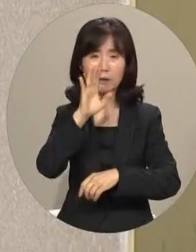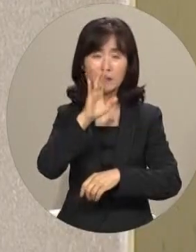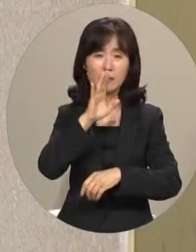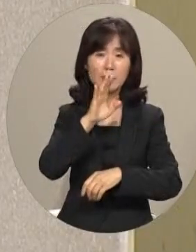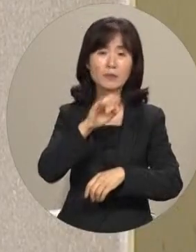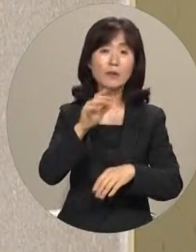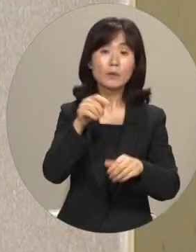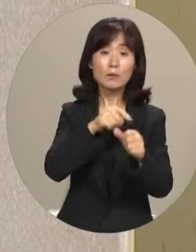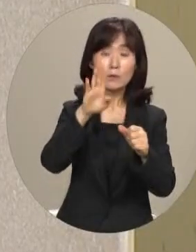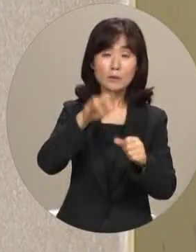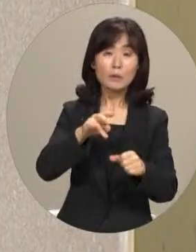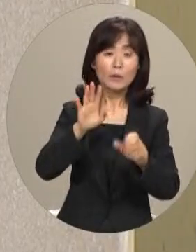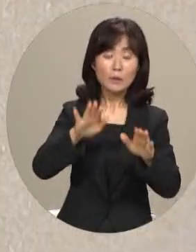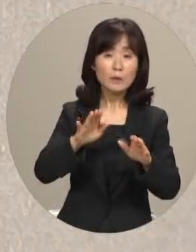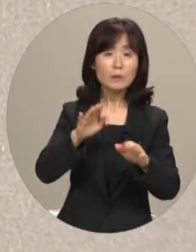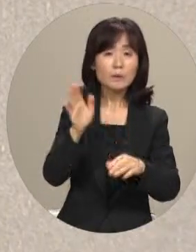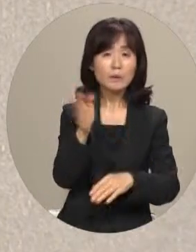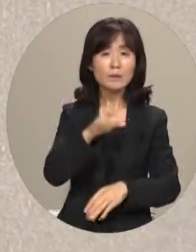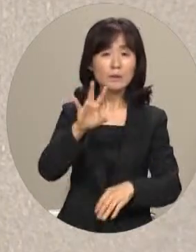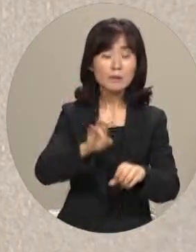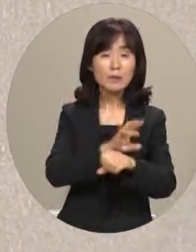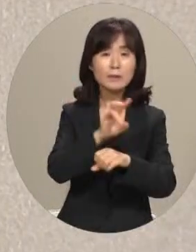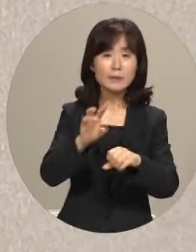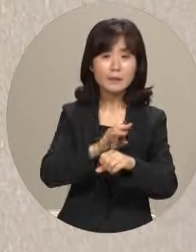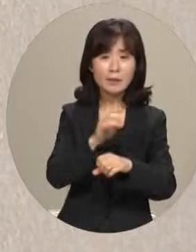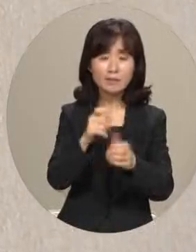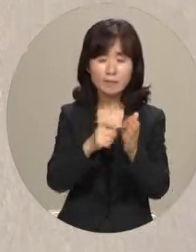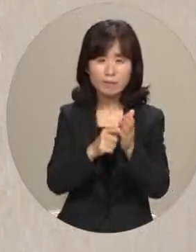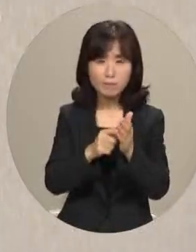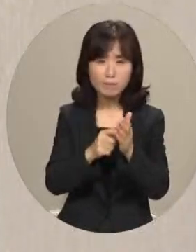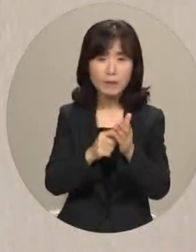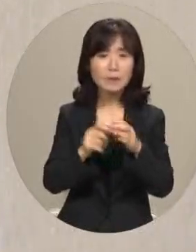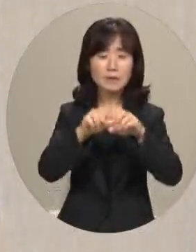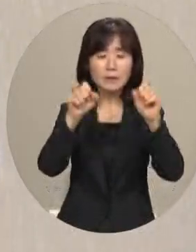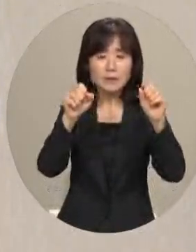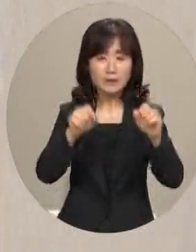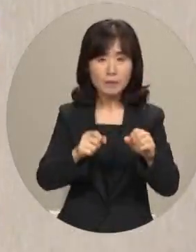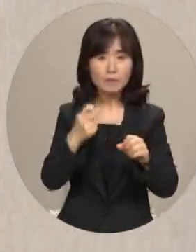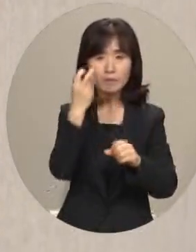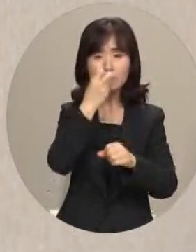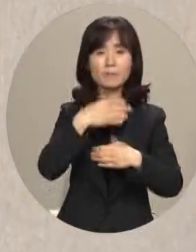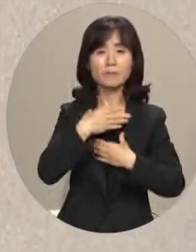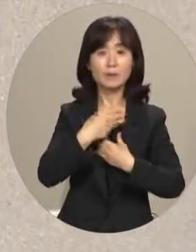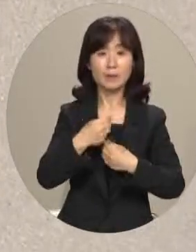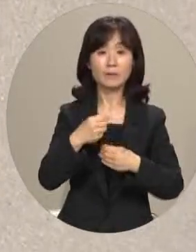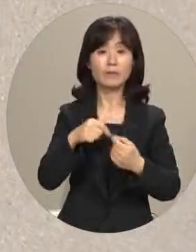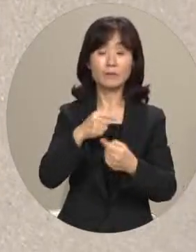비상근무 체제 가동해 시스템 안정화에 주력할 예정입니다 EBS 뉴스 금창호입니다